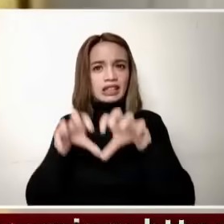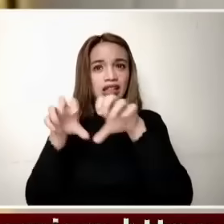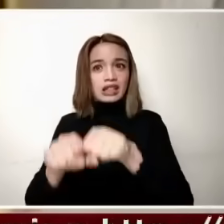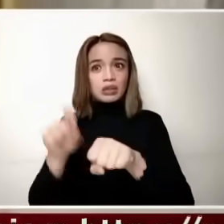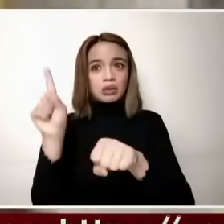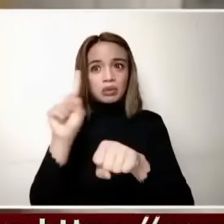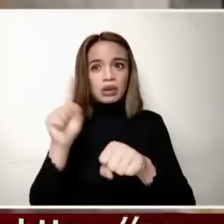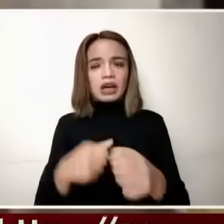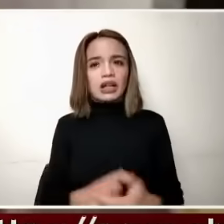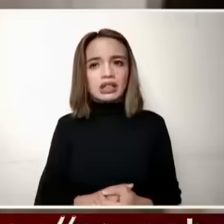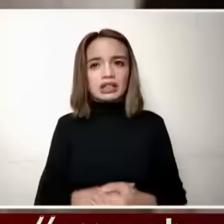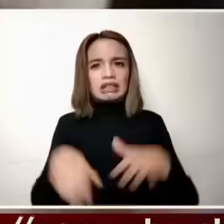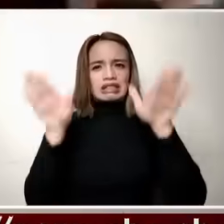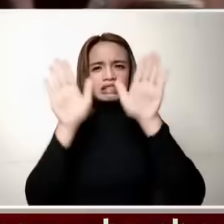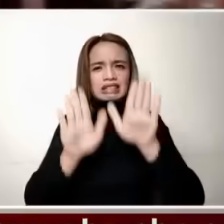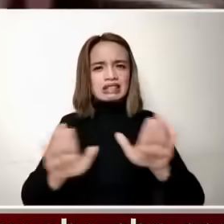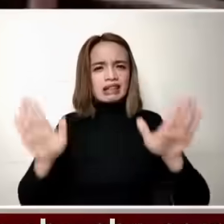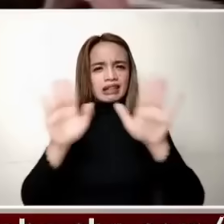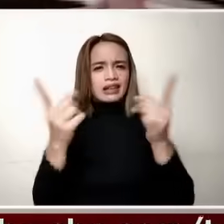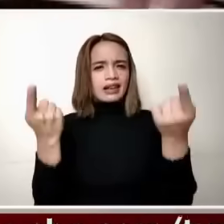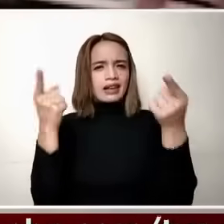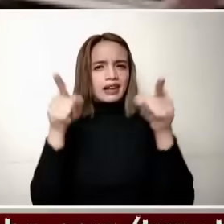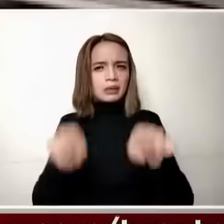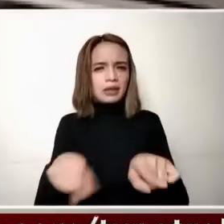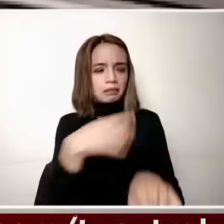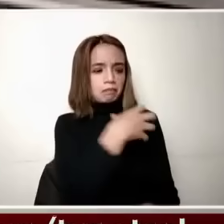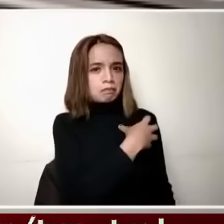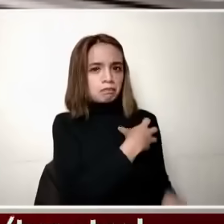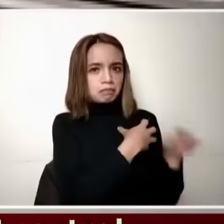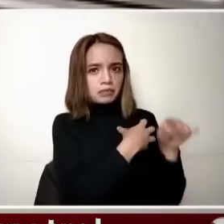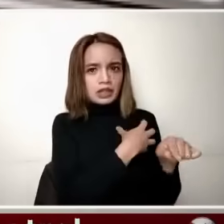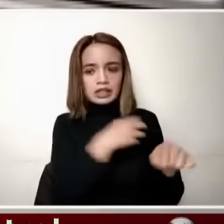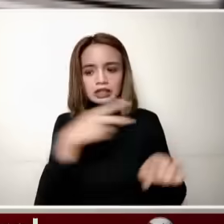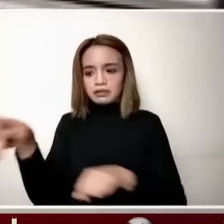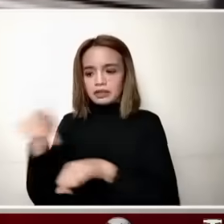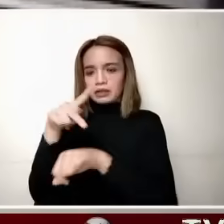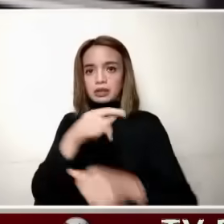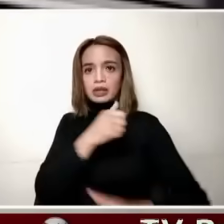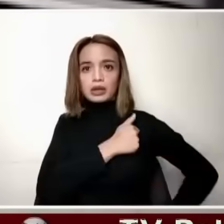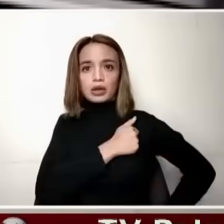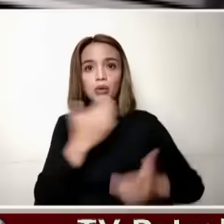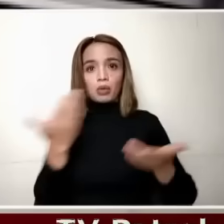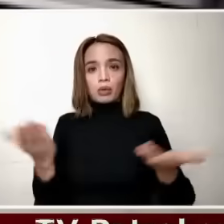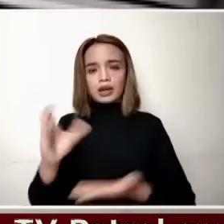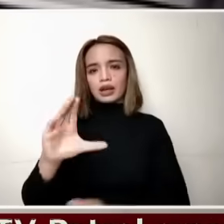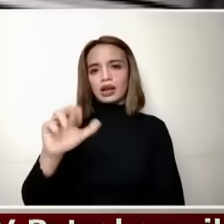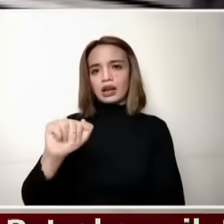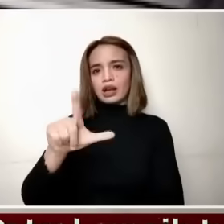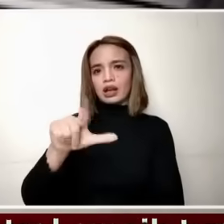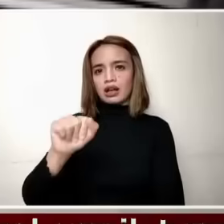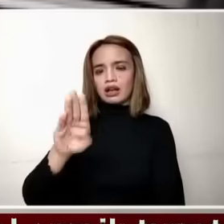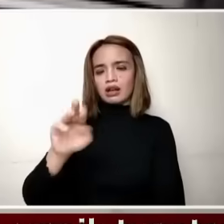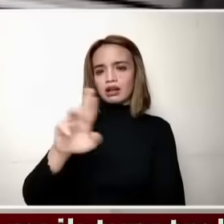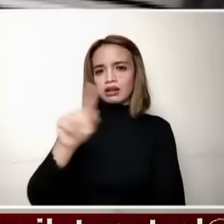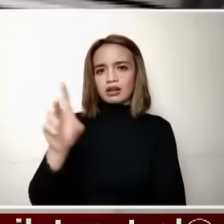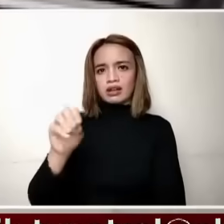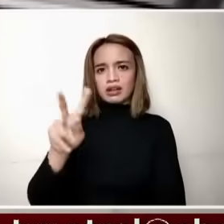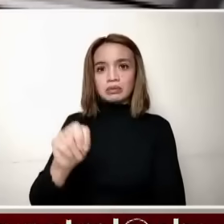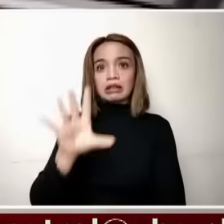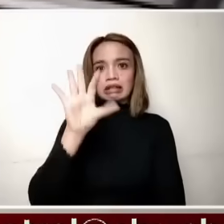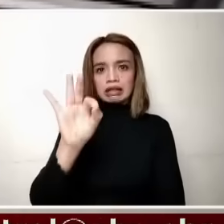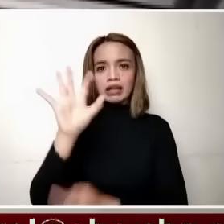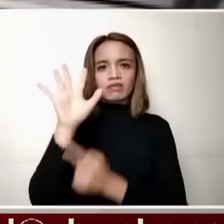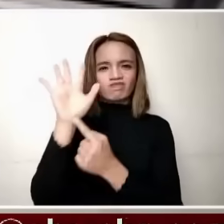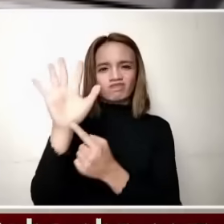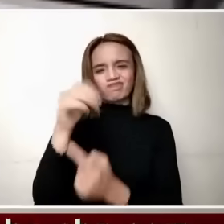Sunday operation ng PNP at ng Philippine Army sa Calabar Zone. 9 na aktivista ang napatay matapos